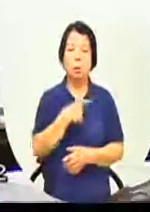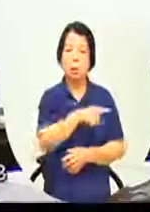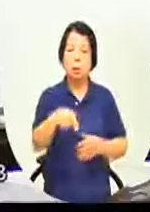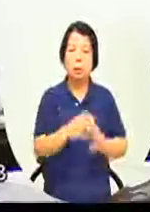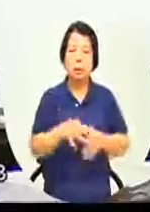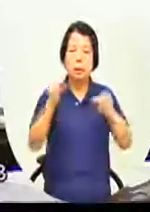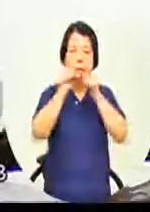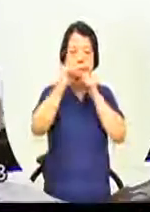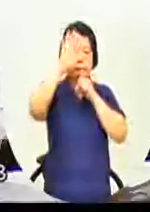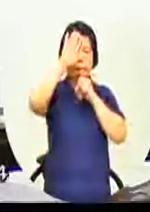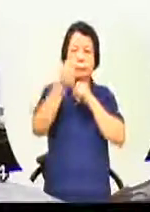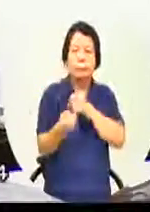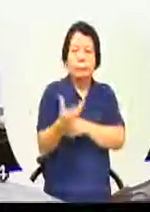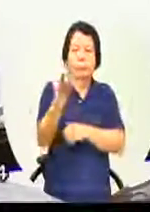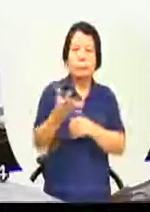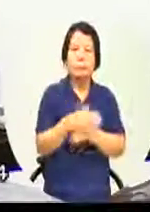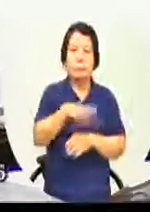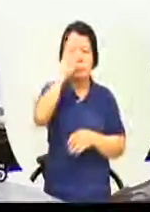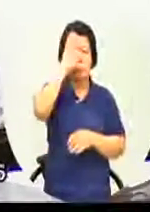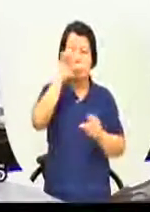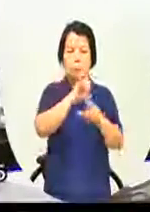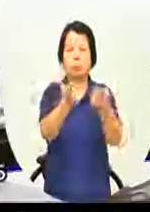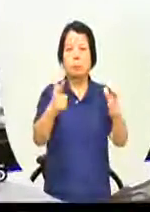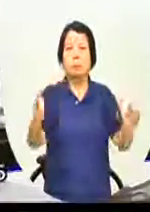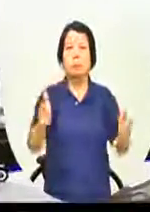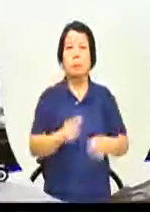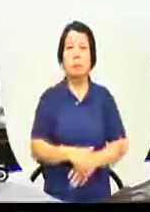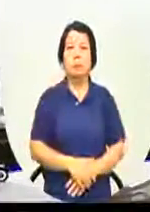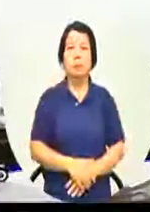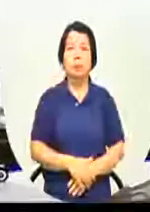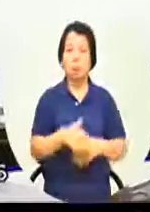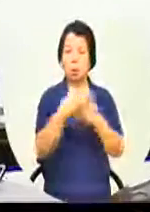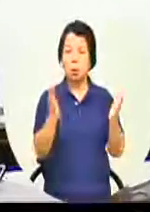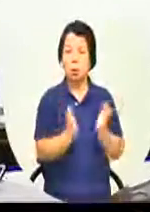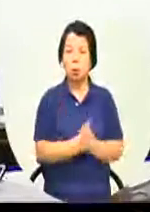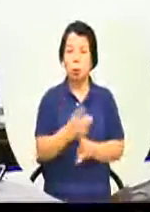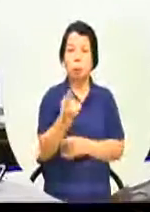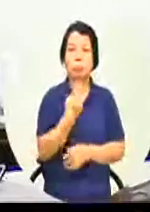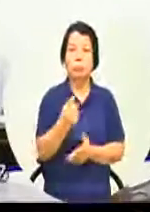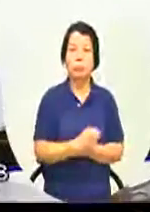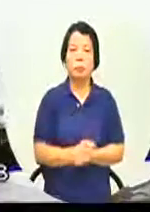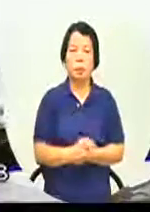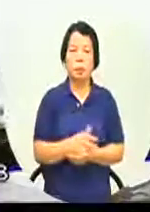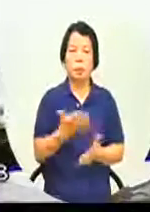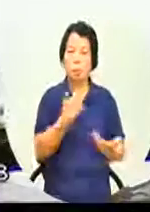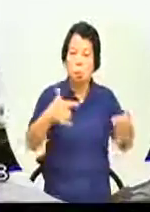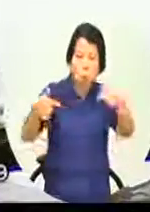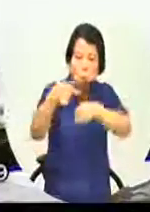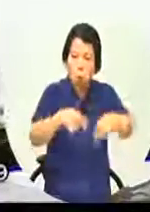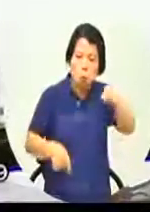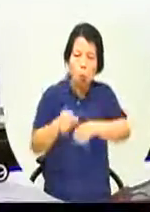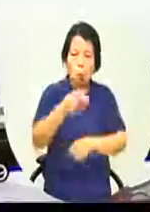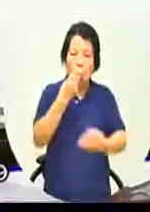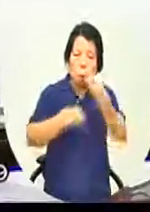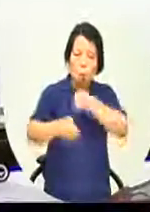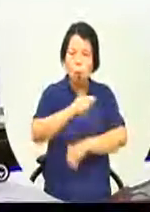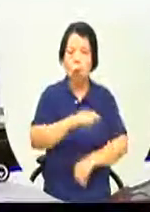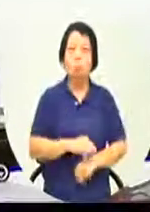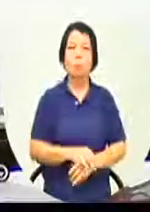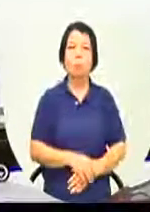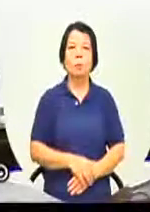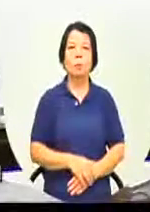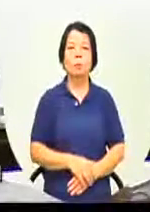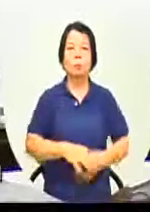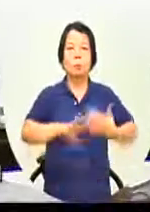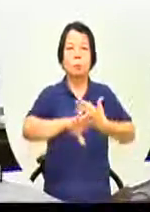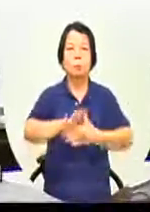癌症或者各种的病症，其实很多都是来自于我们看不到的这些化学的东西。那另